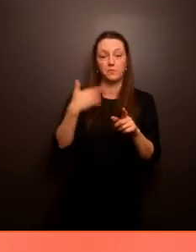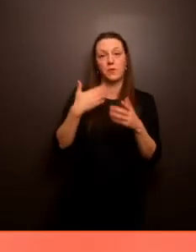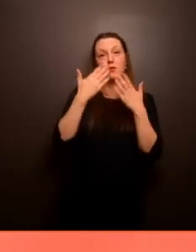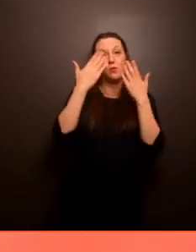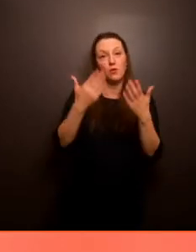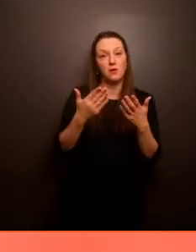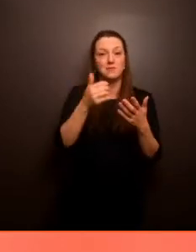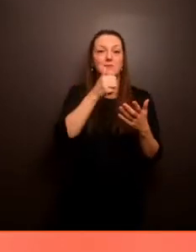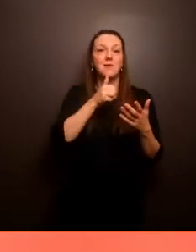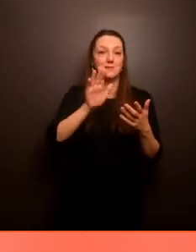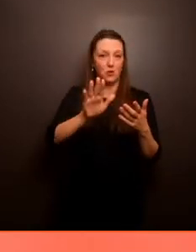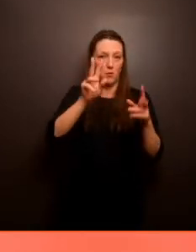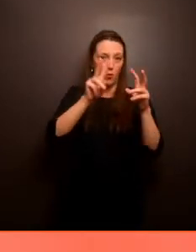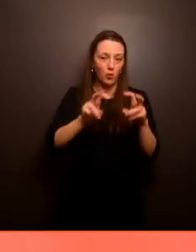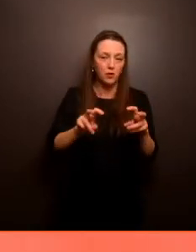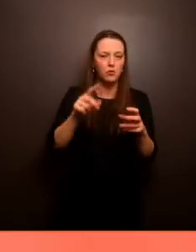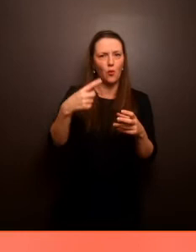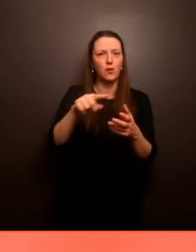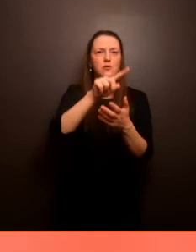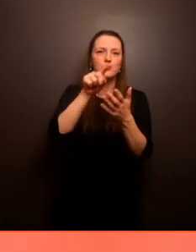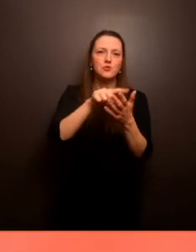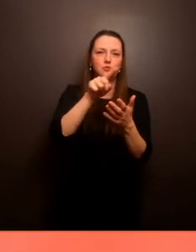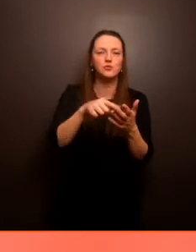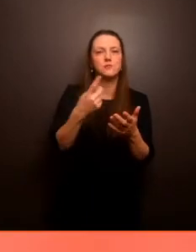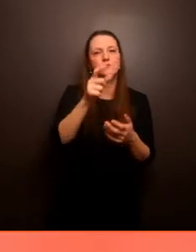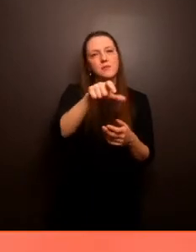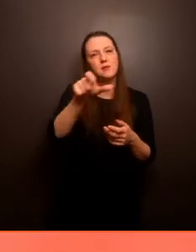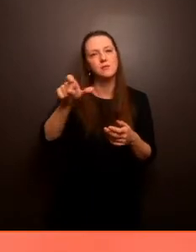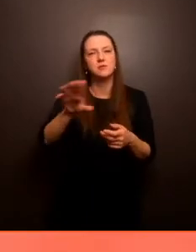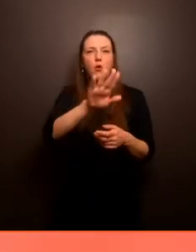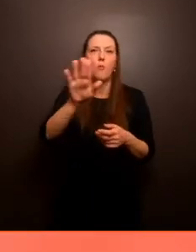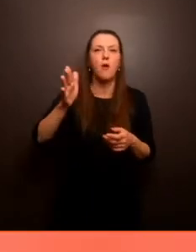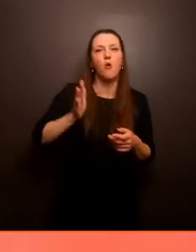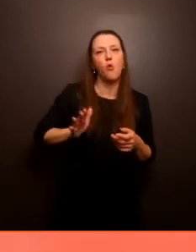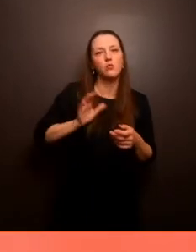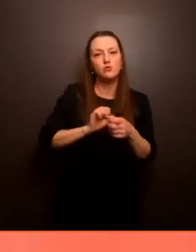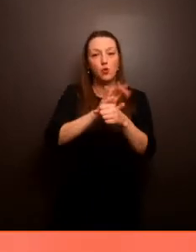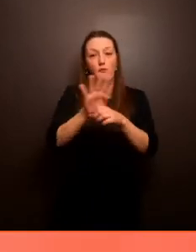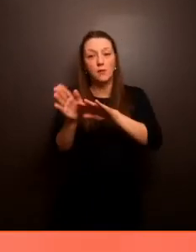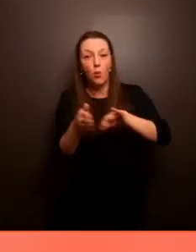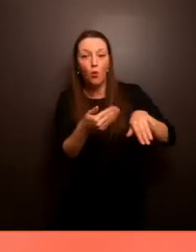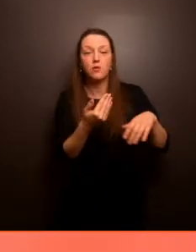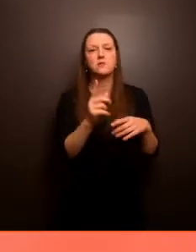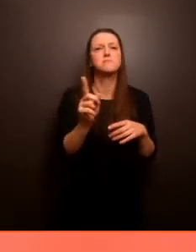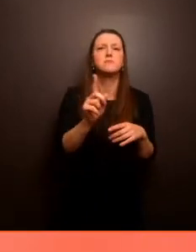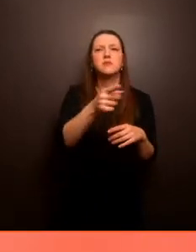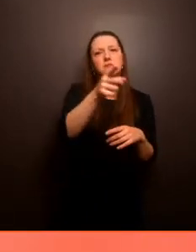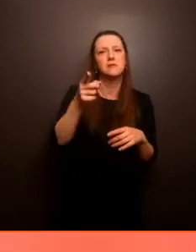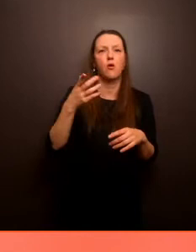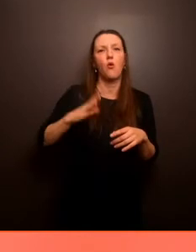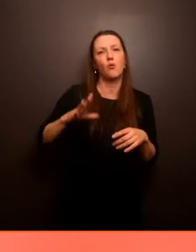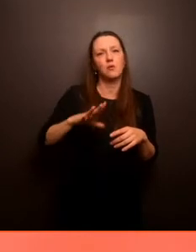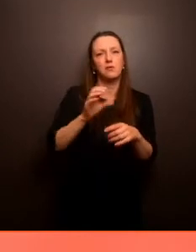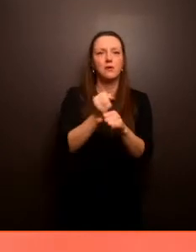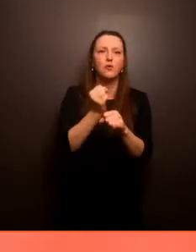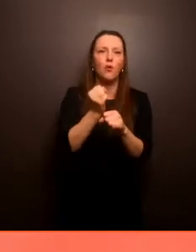uuringut, kus küsiti, missugused on inimeste ootused pärast COVID-i aega ja just kaugtöö võtmes. Ja